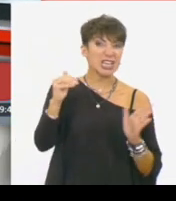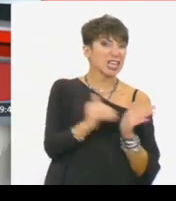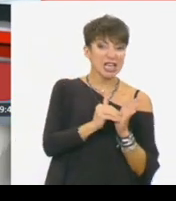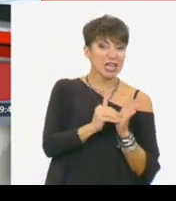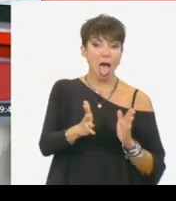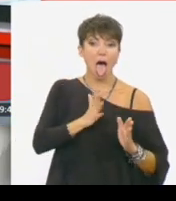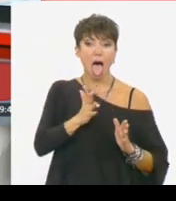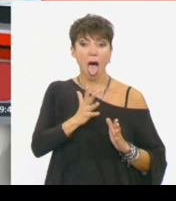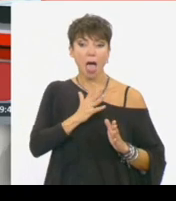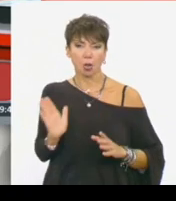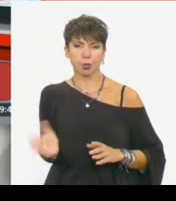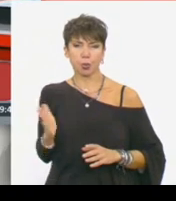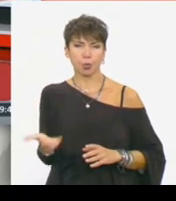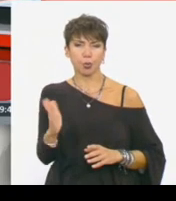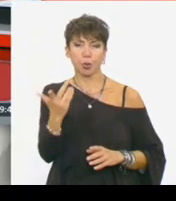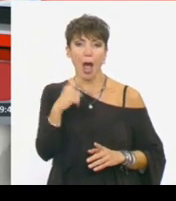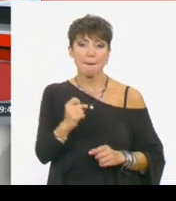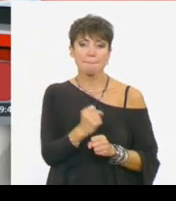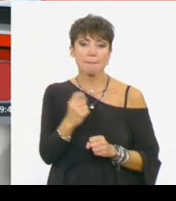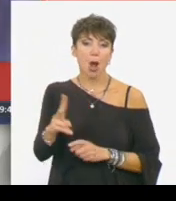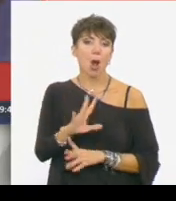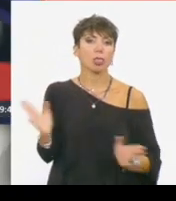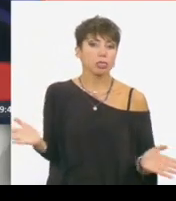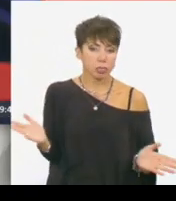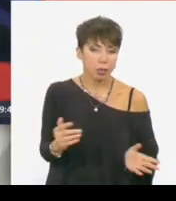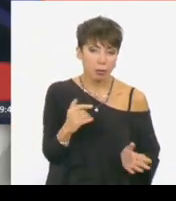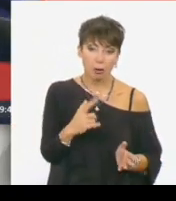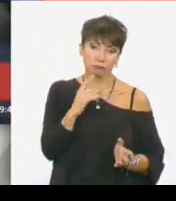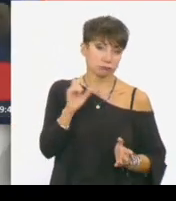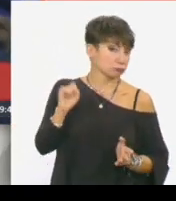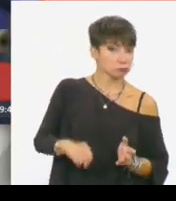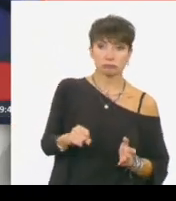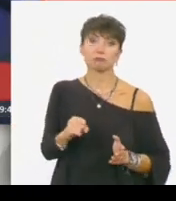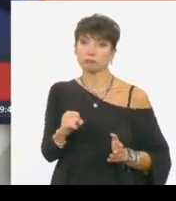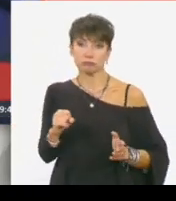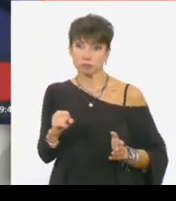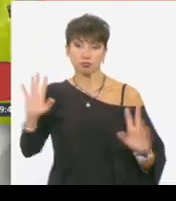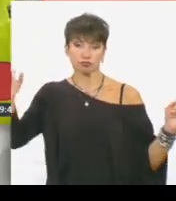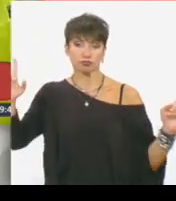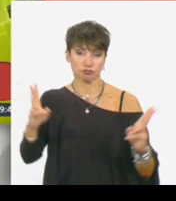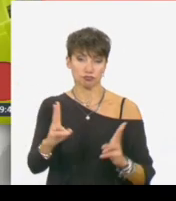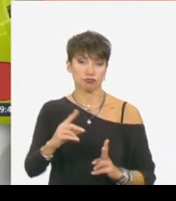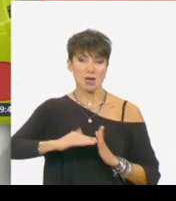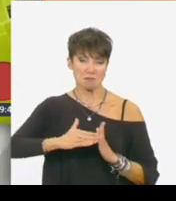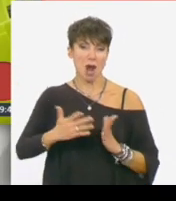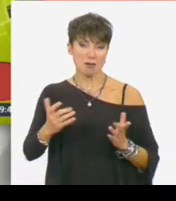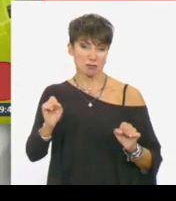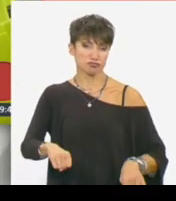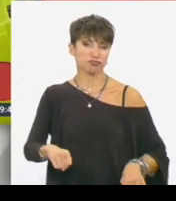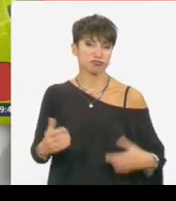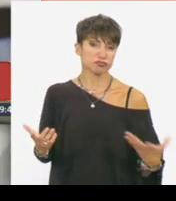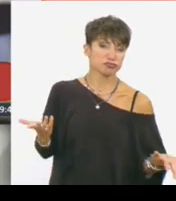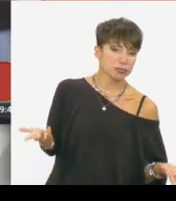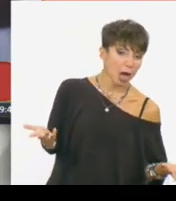10 με 13 χιλιάδες άνθρωποι θα απολυθούν από τη δουλειά τους. Όπως λέει, μπορεί να γίνουν κάποια πράγματα και με λιγότερο προσωπικό, παρά την μεγάλη επιτυχία